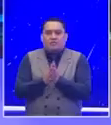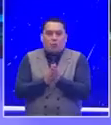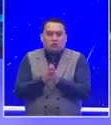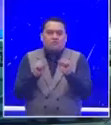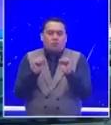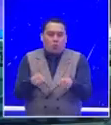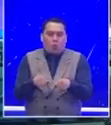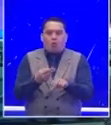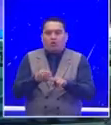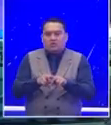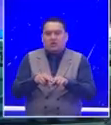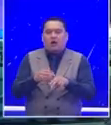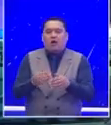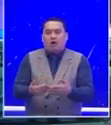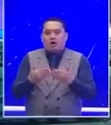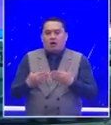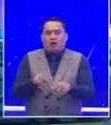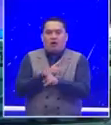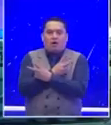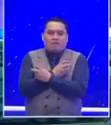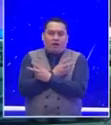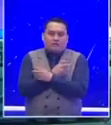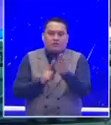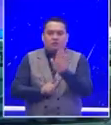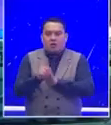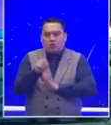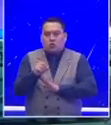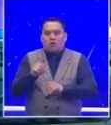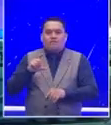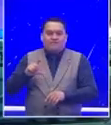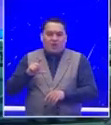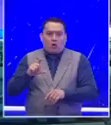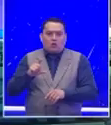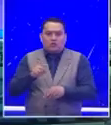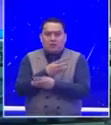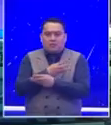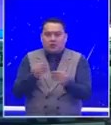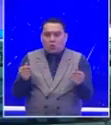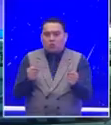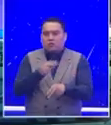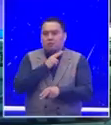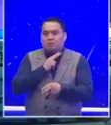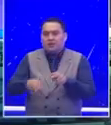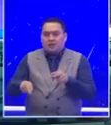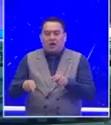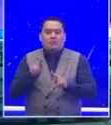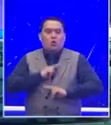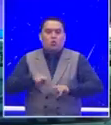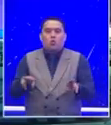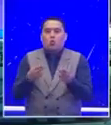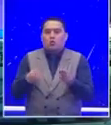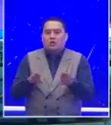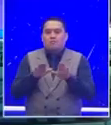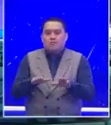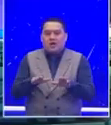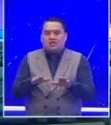Как и во многих других странах, в Австрии с началом пандемии такие флакончики почти исчезли из продажи. Местный футбольный клуб и